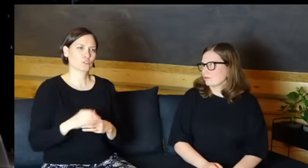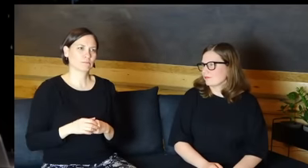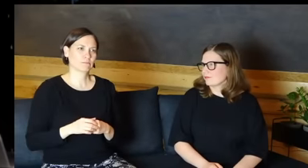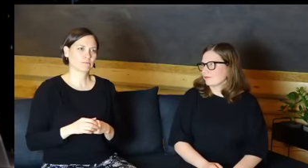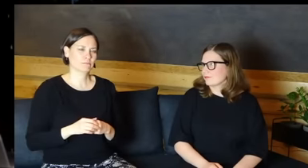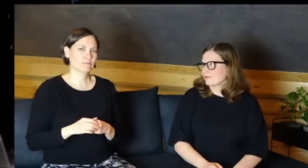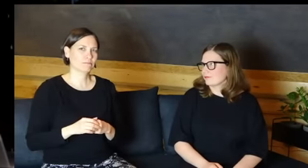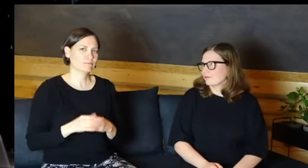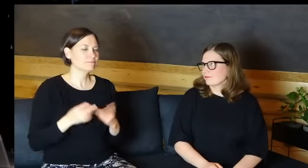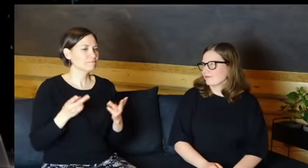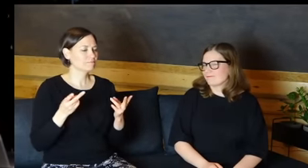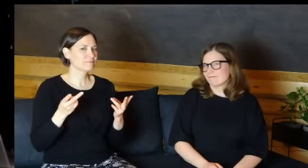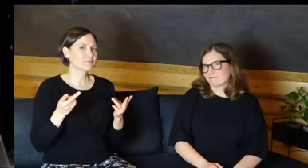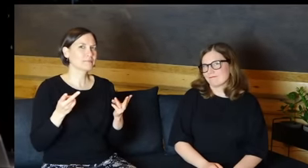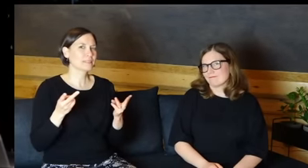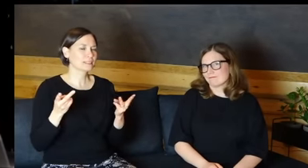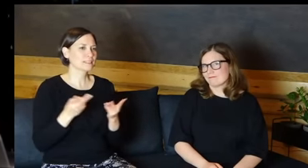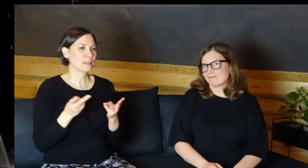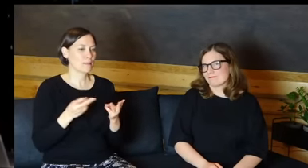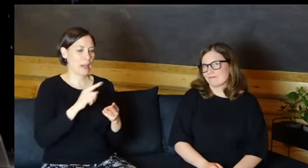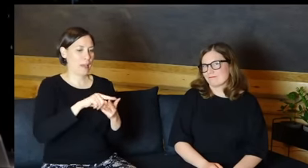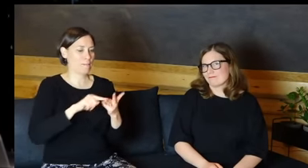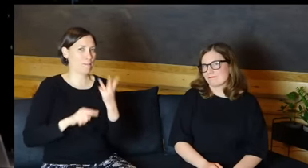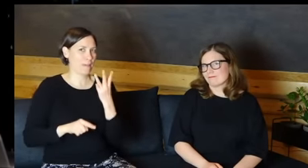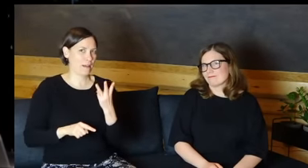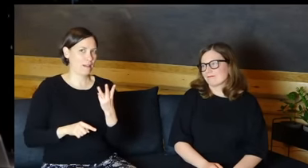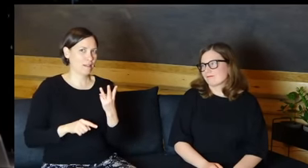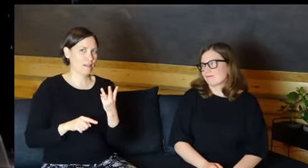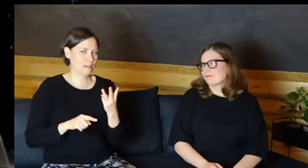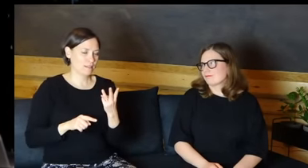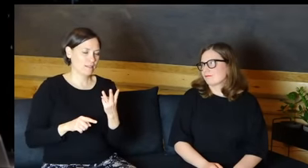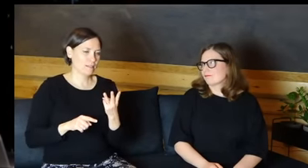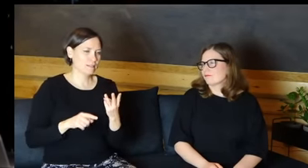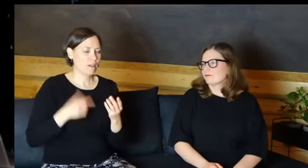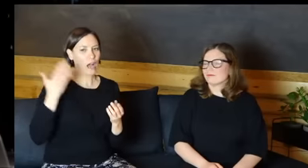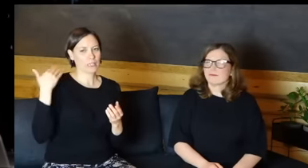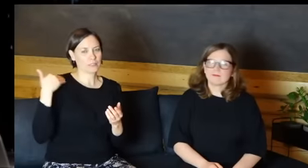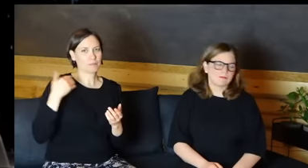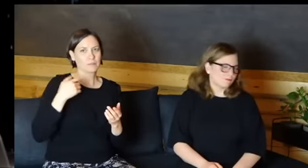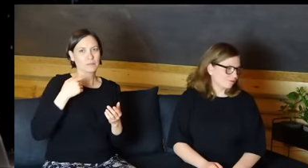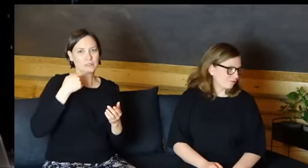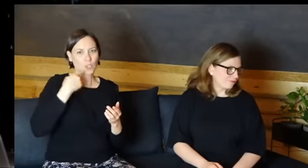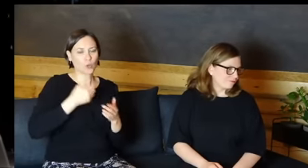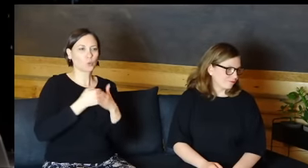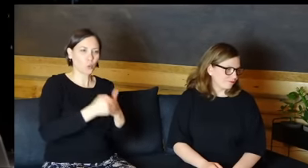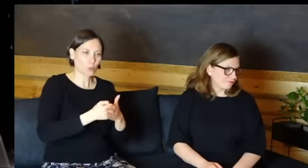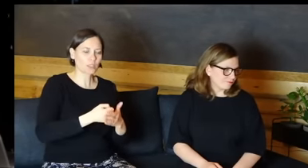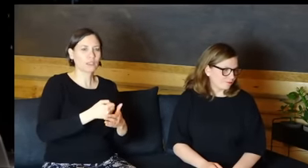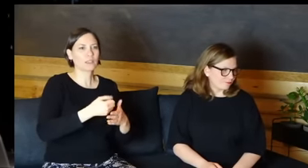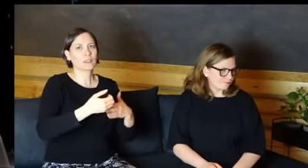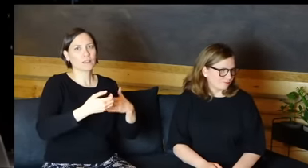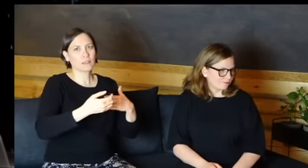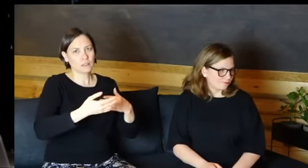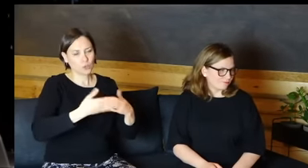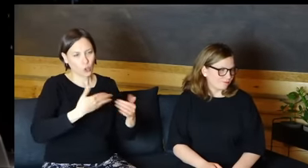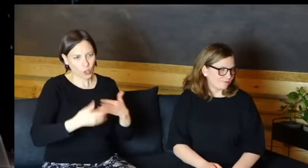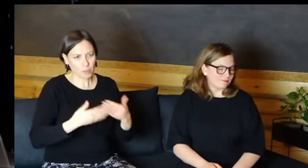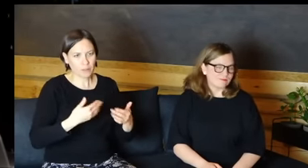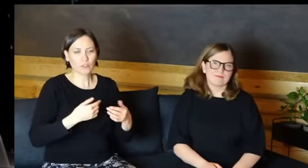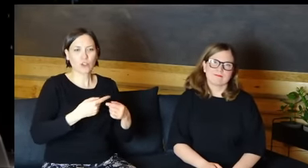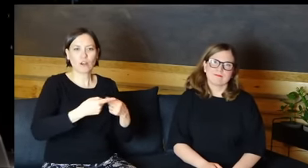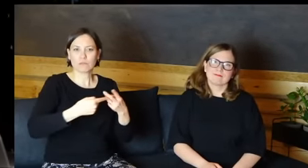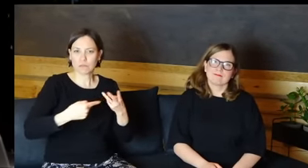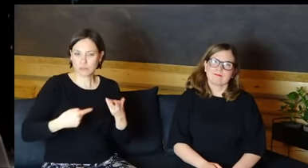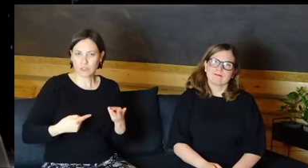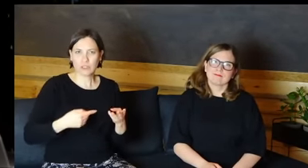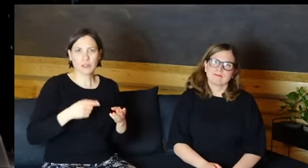Ne on semmoisia juttuja, että vaikka tässä luettelin pitkät rimpsut näitä tukitoimintoja ja kaikenlaisia juttuja, mitä